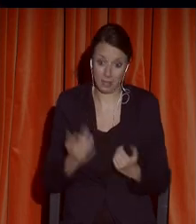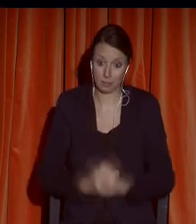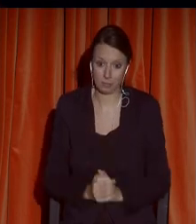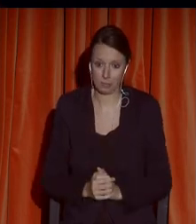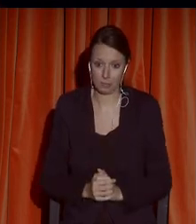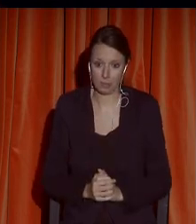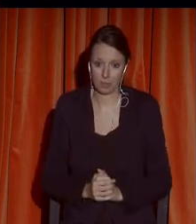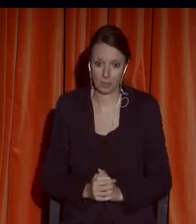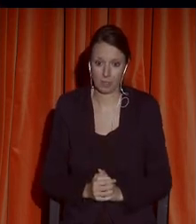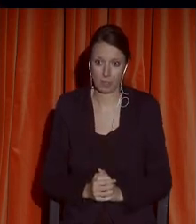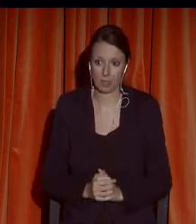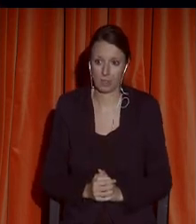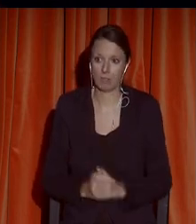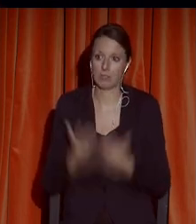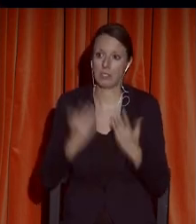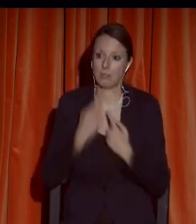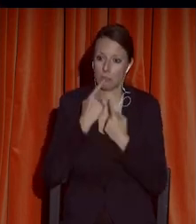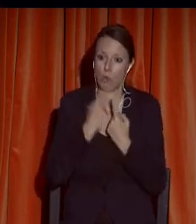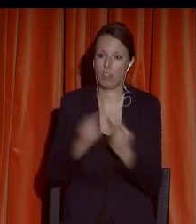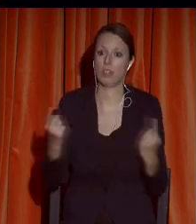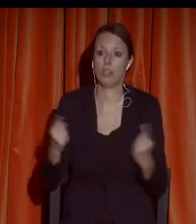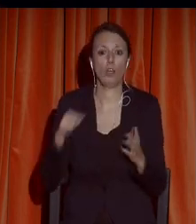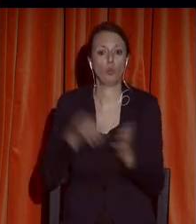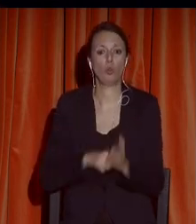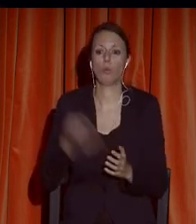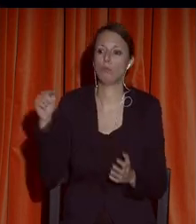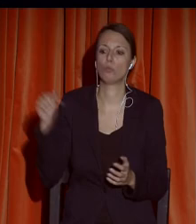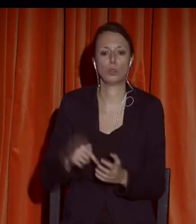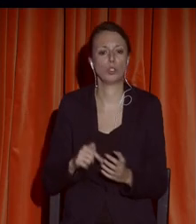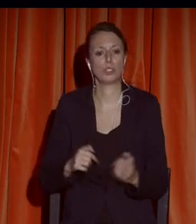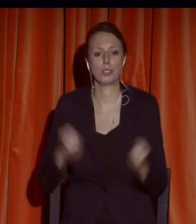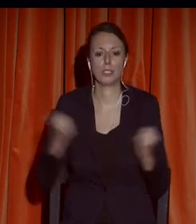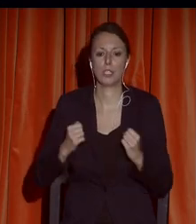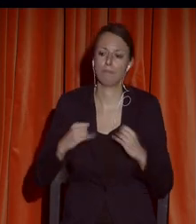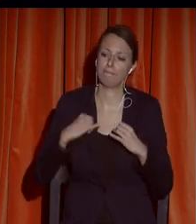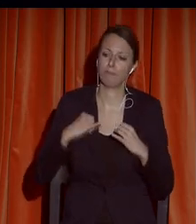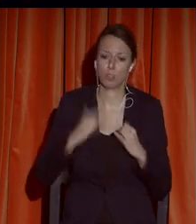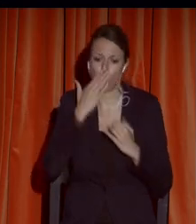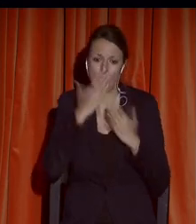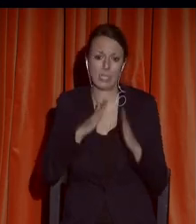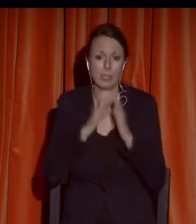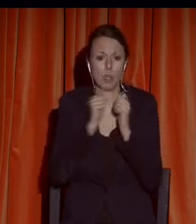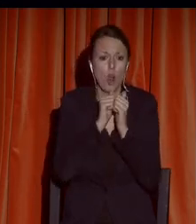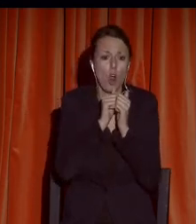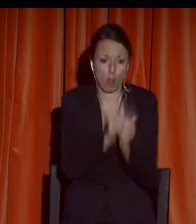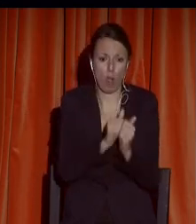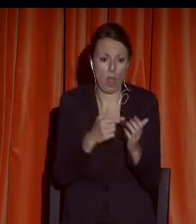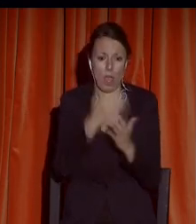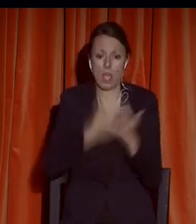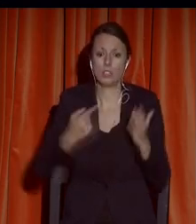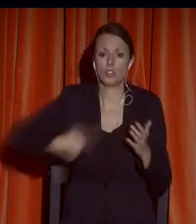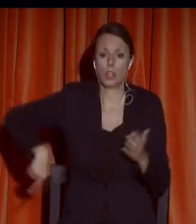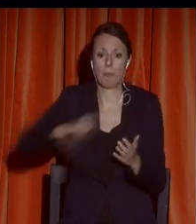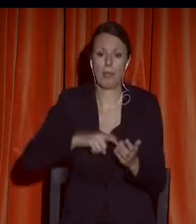powiedzieć, że tu musi być mocna rola, oczekujemy takiej mocnej roli i mocnego